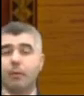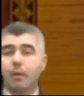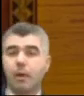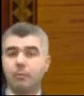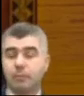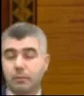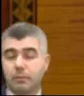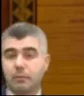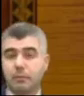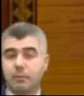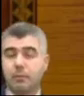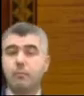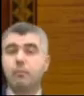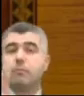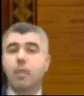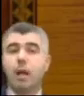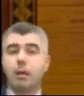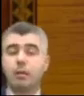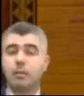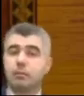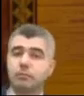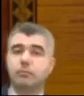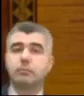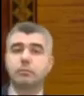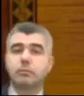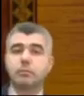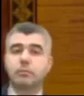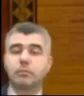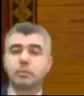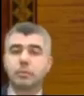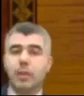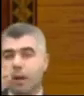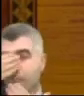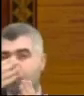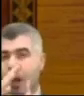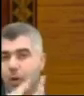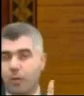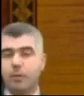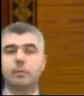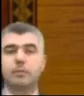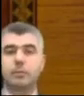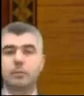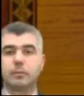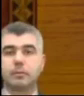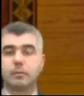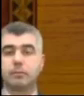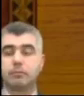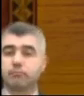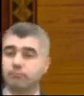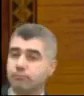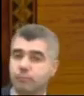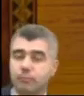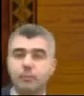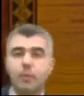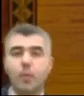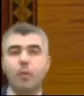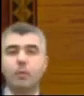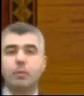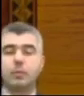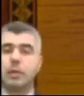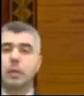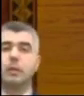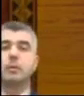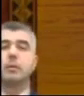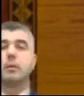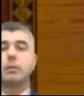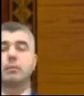25 عاما مضت منذ أن اعتلى الملك محمد السادس العرش